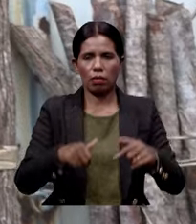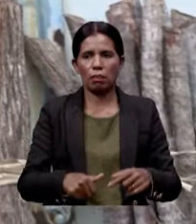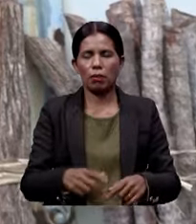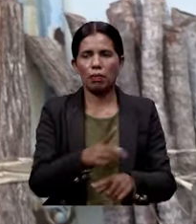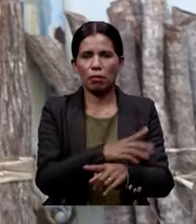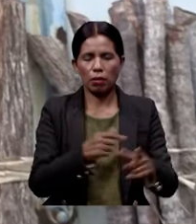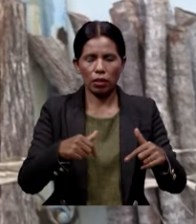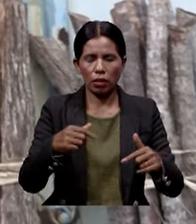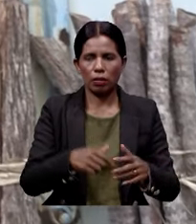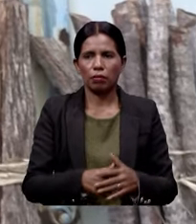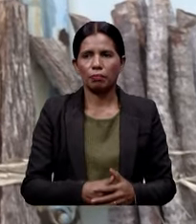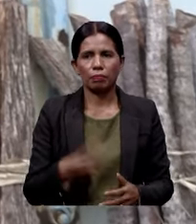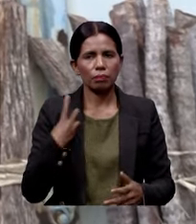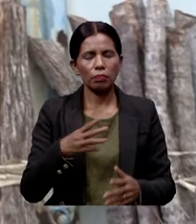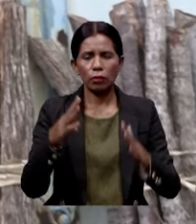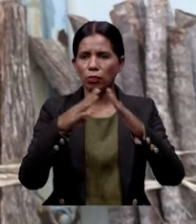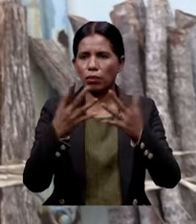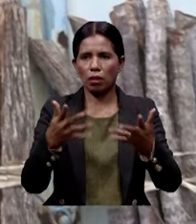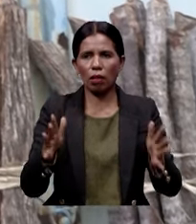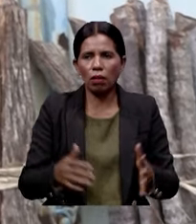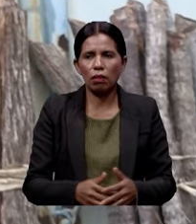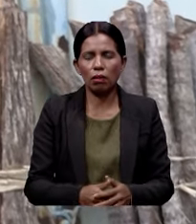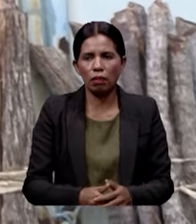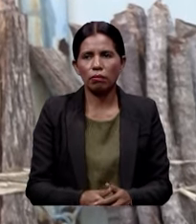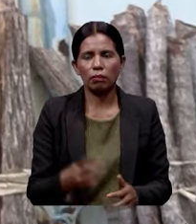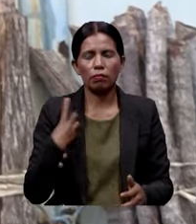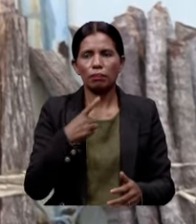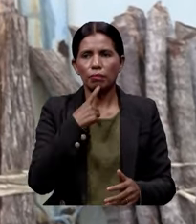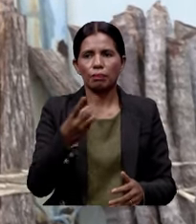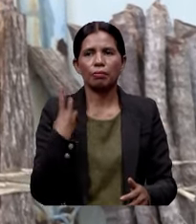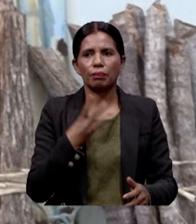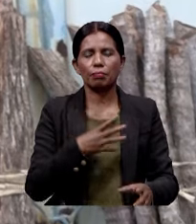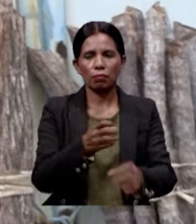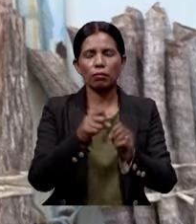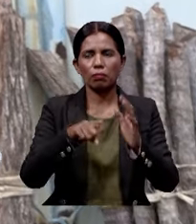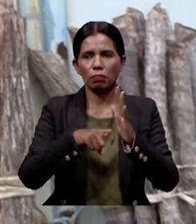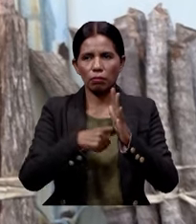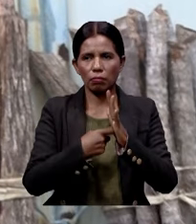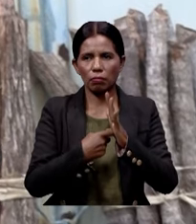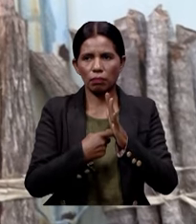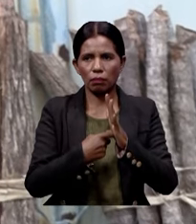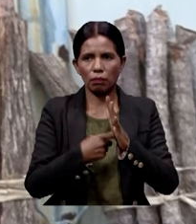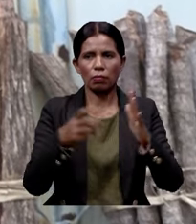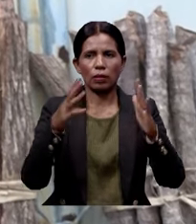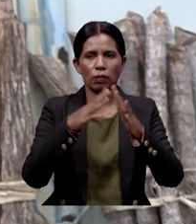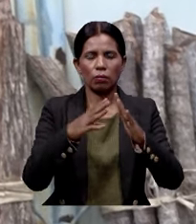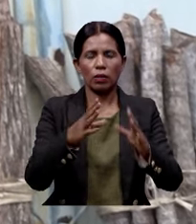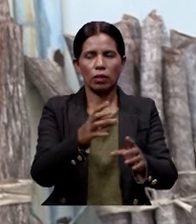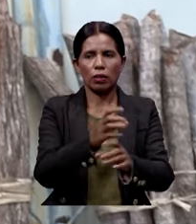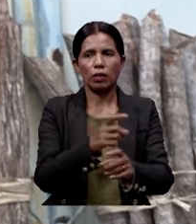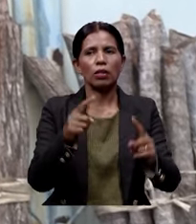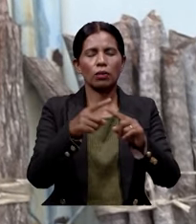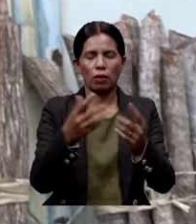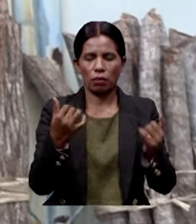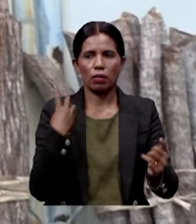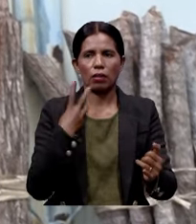presidenti. Ami Fatin bahela laiha sira haruka dia nami simu sabi deit yan umatoma kami sai. Tohin loran ami